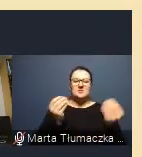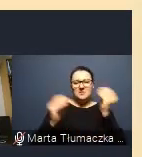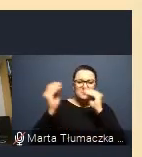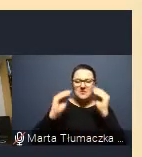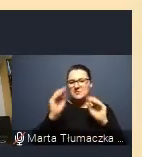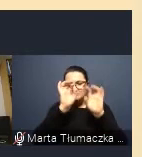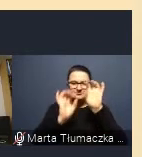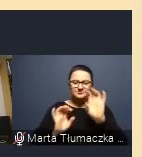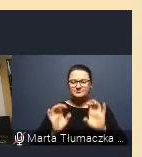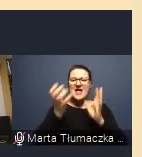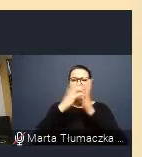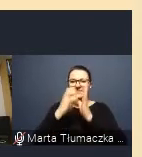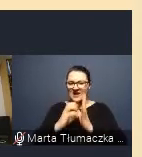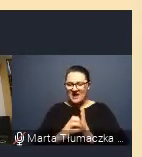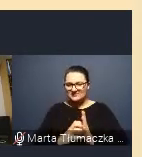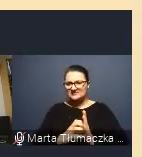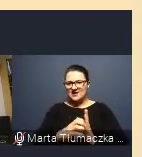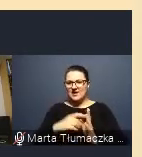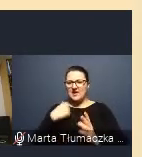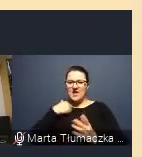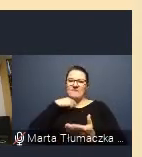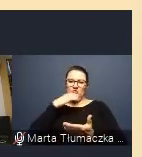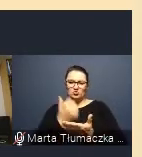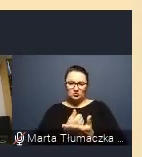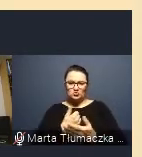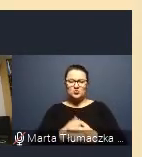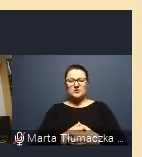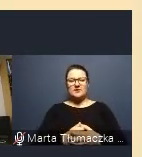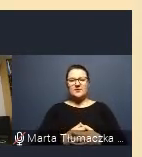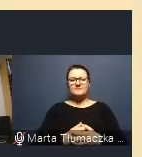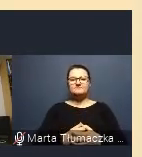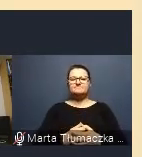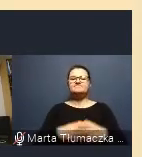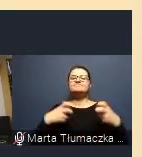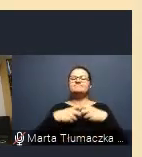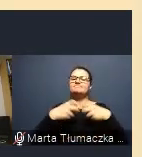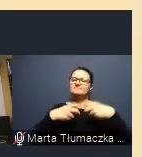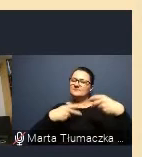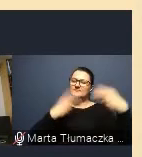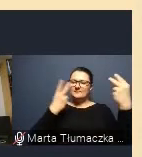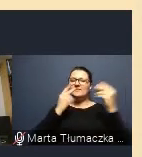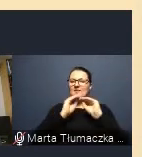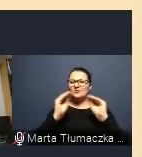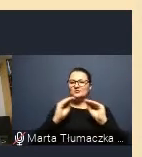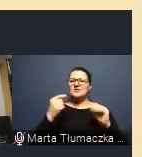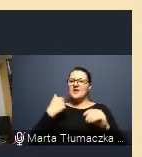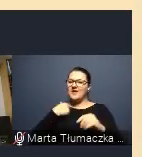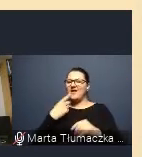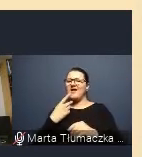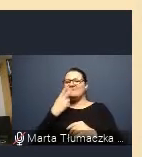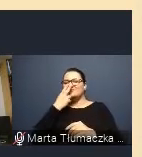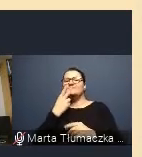tymi aplikacjami, które wykorzystywałam. Zdalne nauczanie, napisałam tutaj odsłona druga.